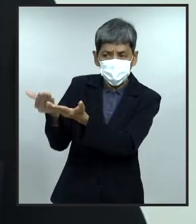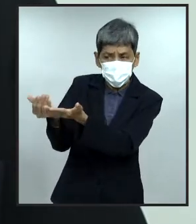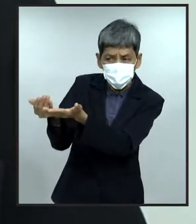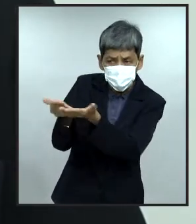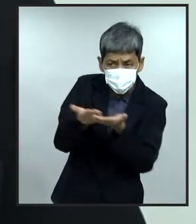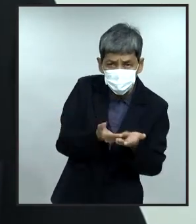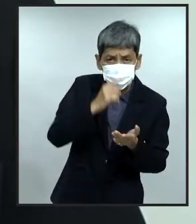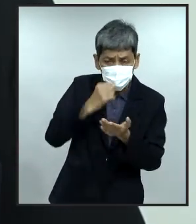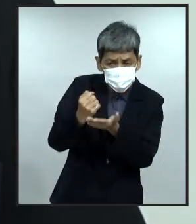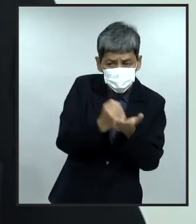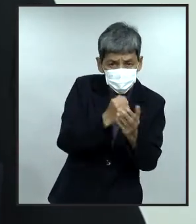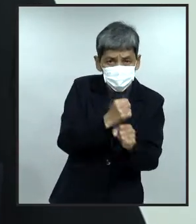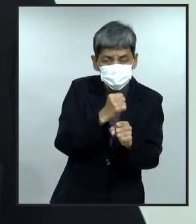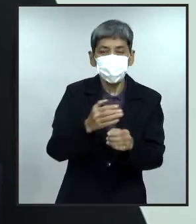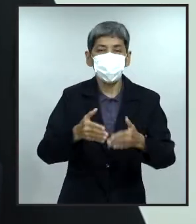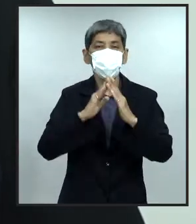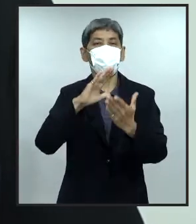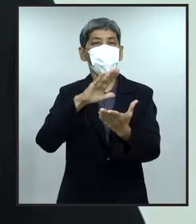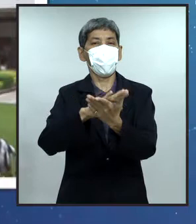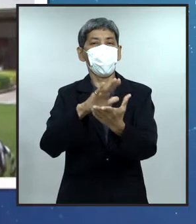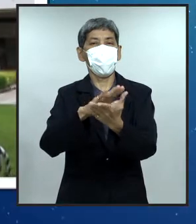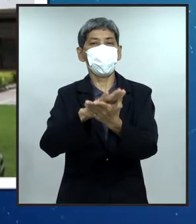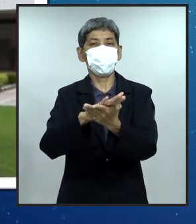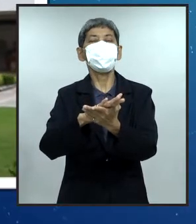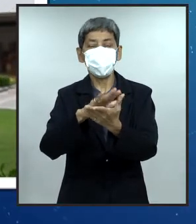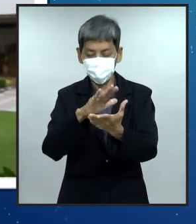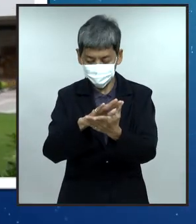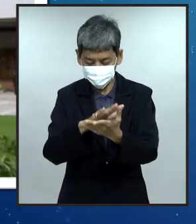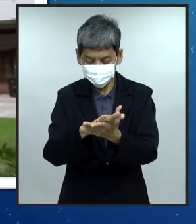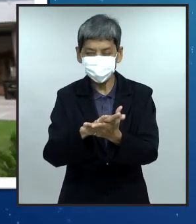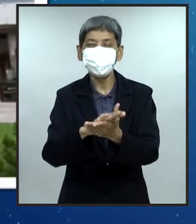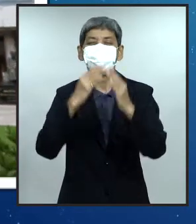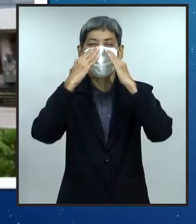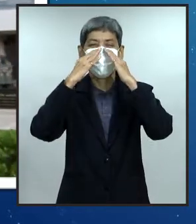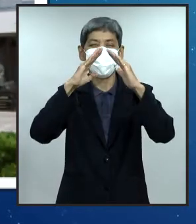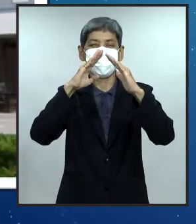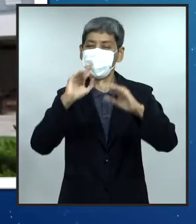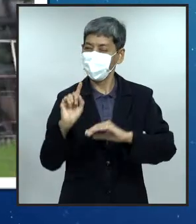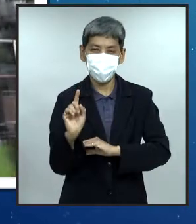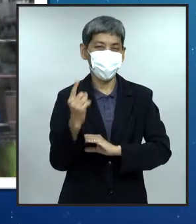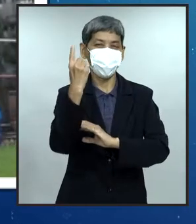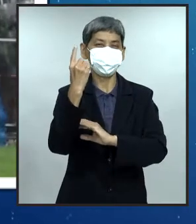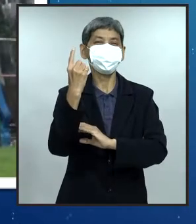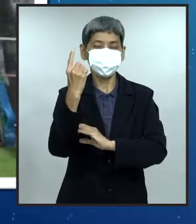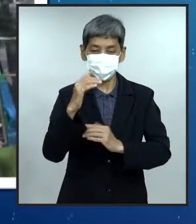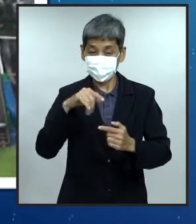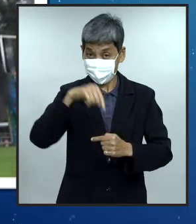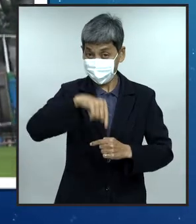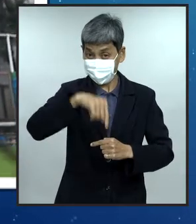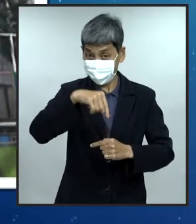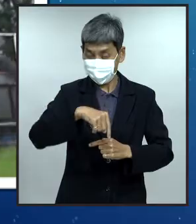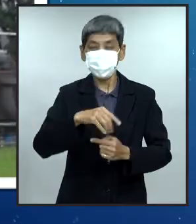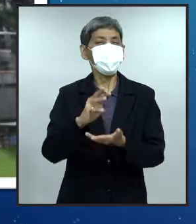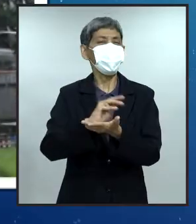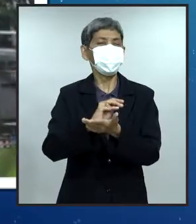นแมมคอลฟิลมาแล้วก็มาตั้งโรงเรียนเป็นโรงเรียน ตาบอดแห่งแรกแล้วก็มาตั้งที่